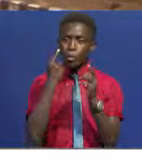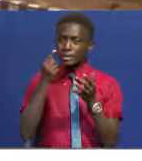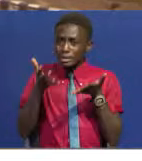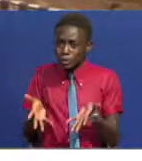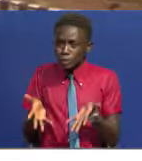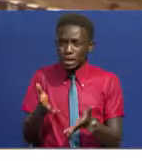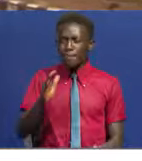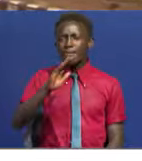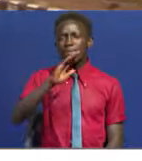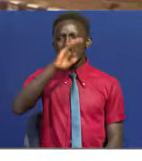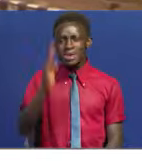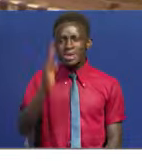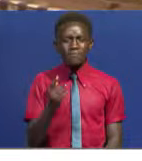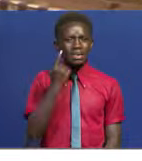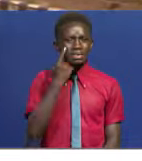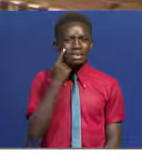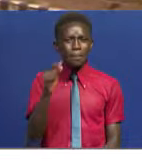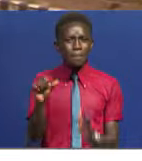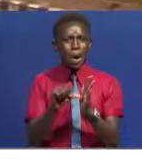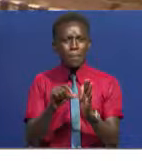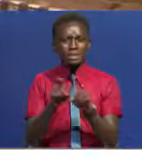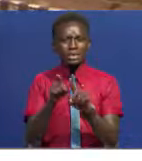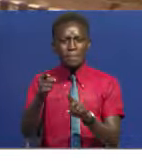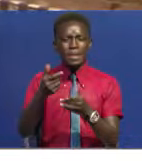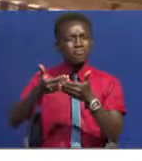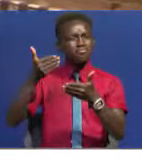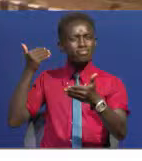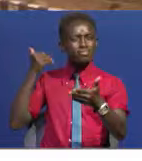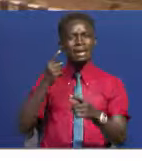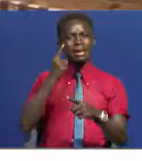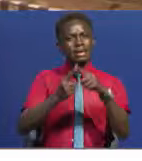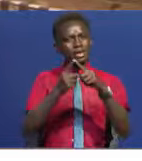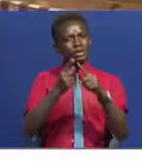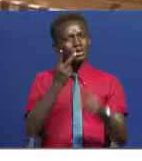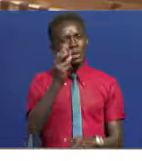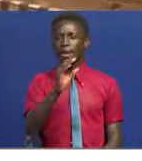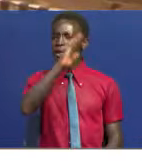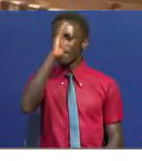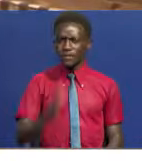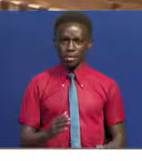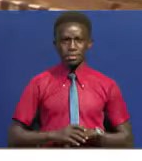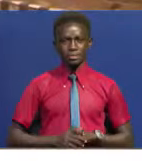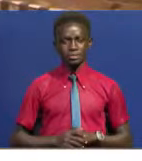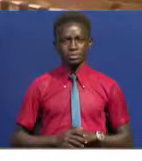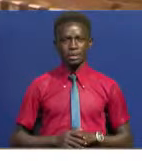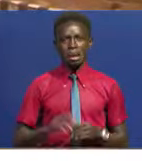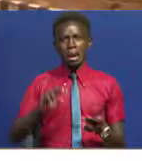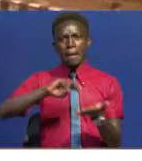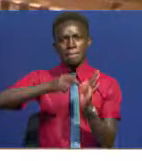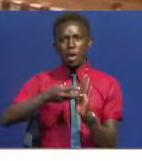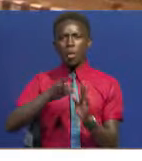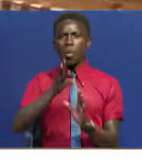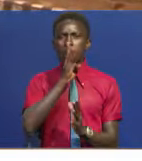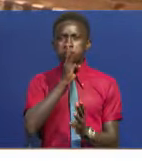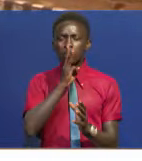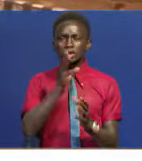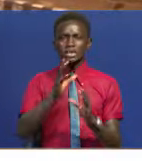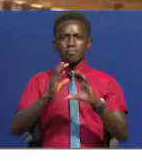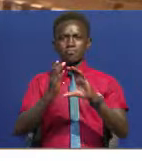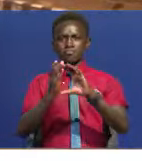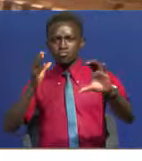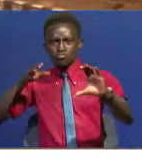kwa karibu kama miaka 20 imepita. Inaonekana drainage ya inchi inastahili angaliwe